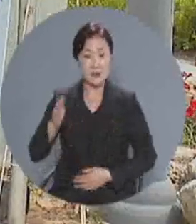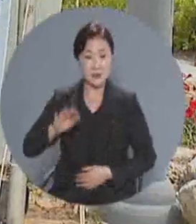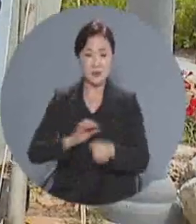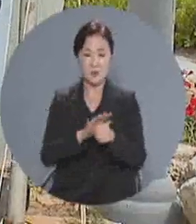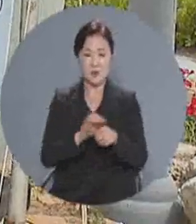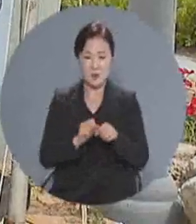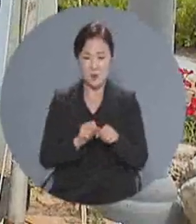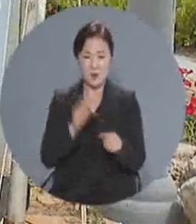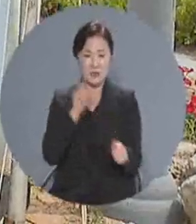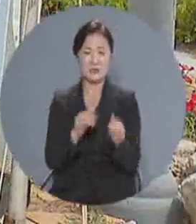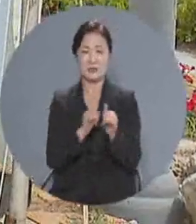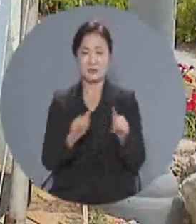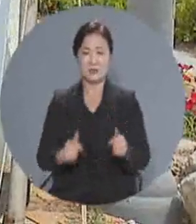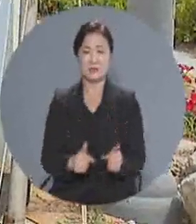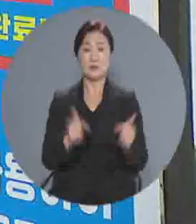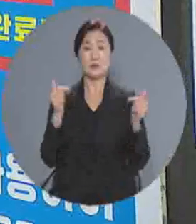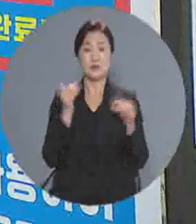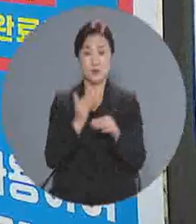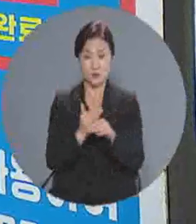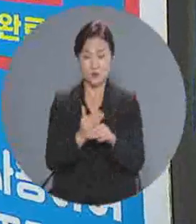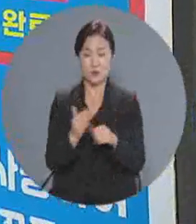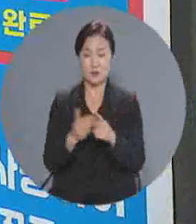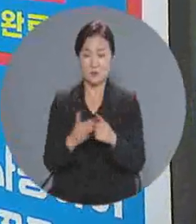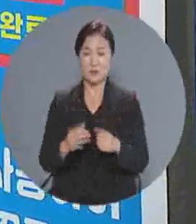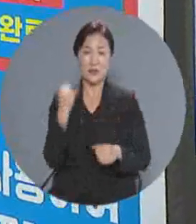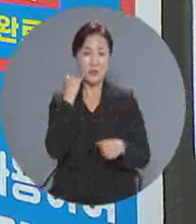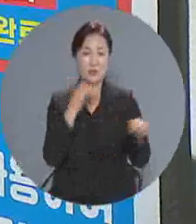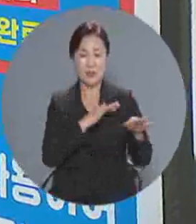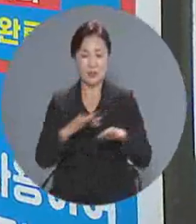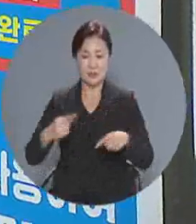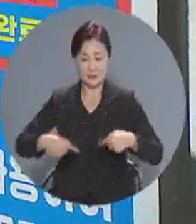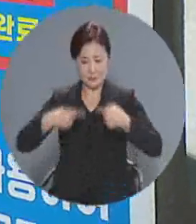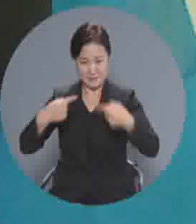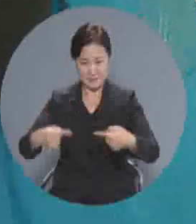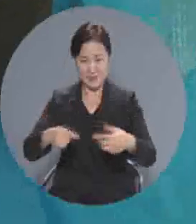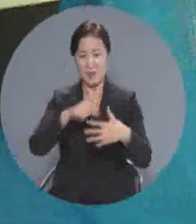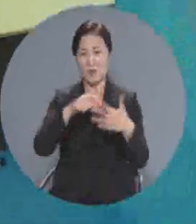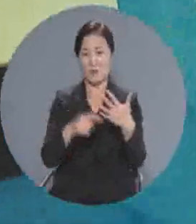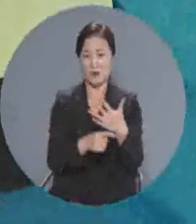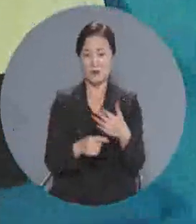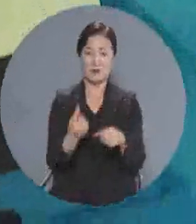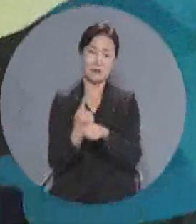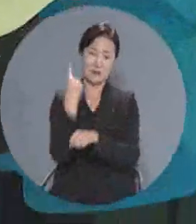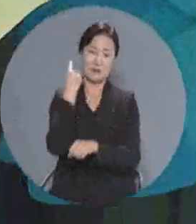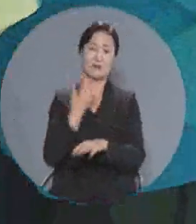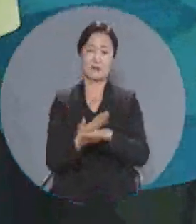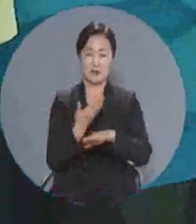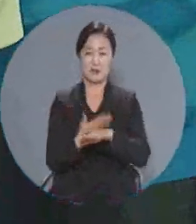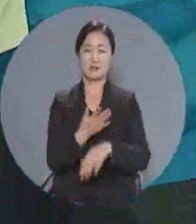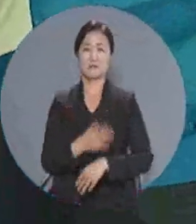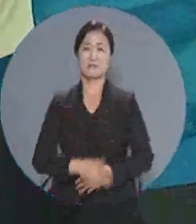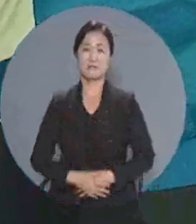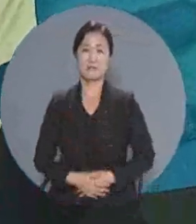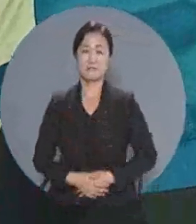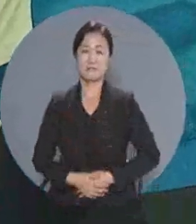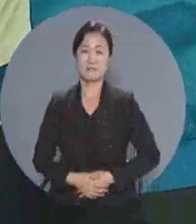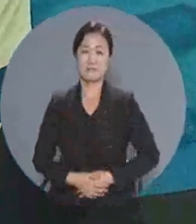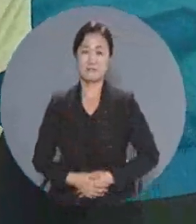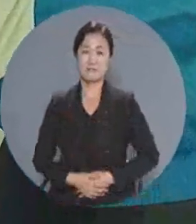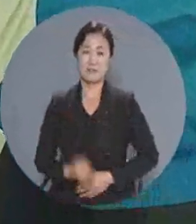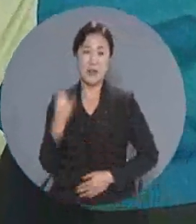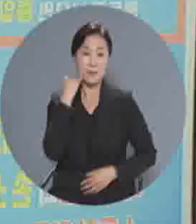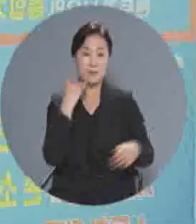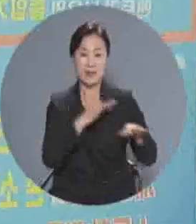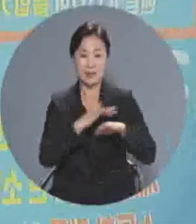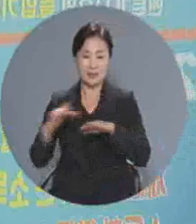코로나 확진자가 크게 증가하면서 해수욕장을 입장하는 과정도 예년보다 까다로워졌습니다.